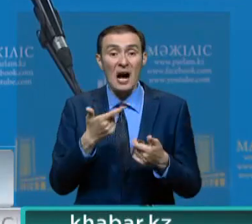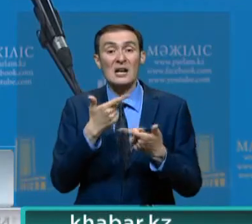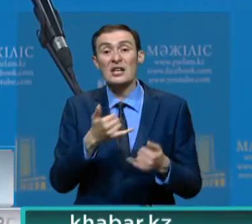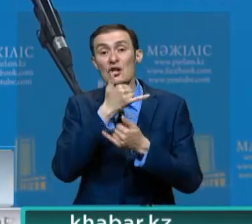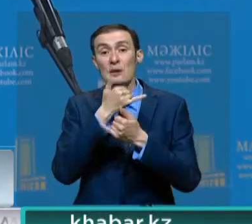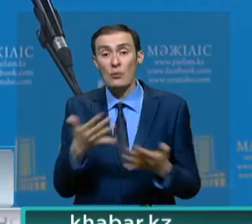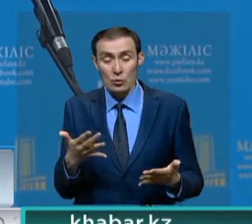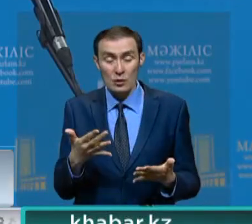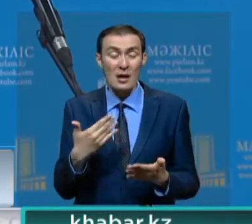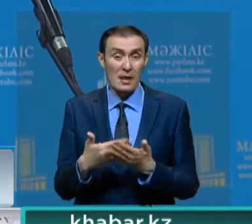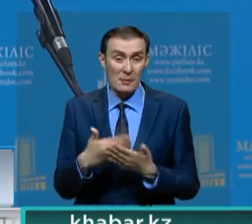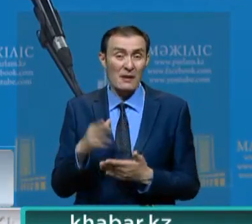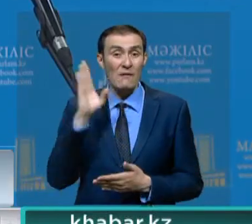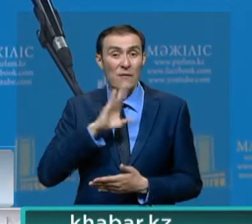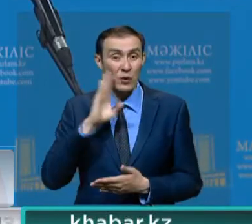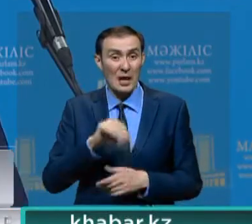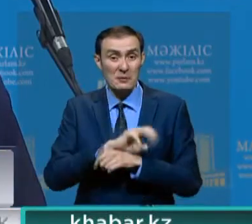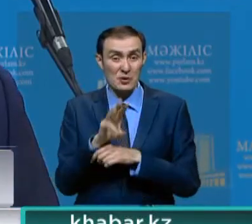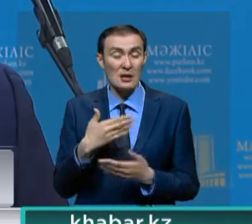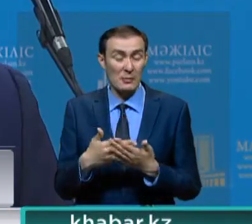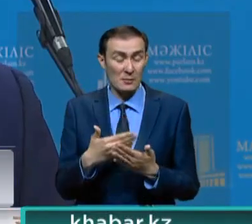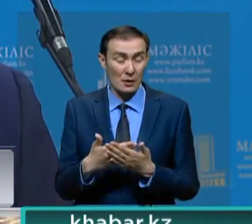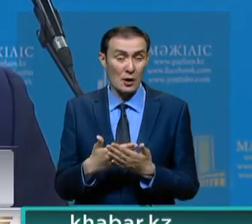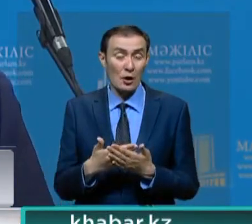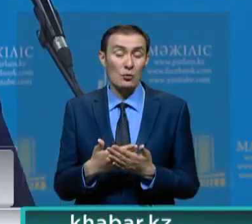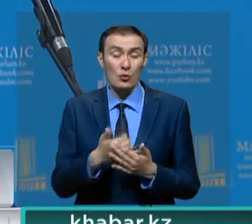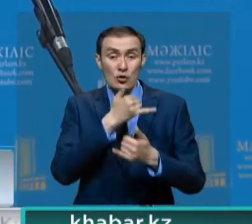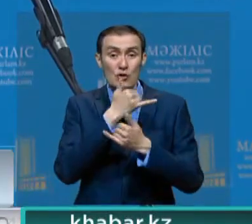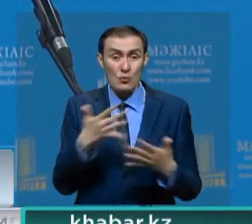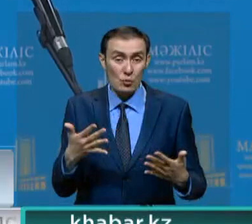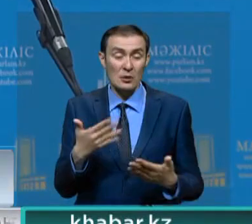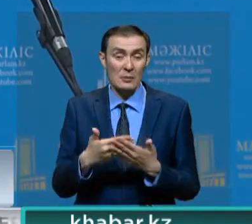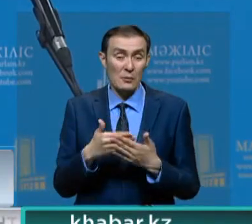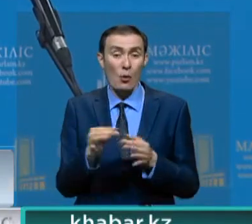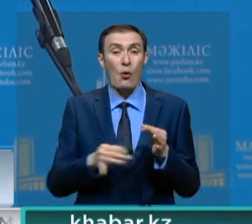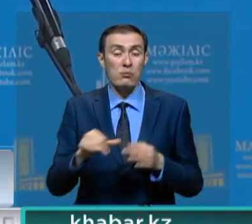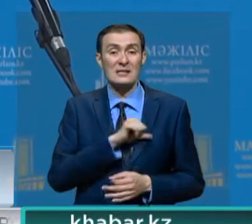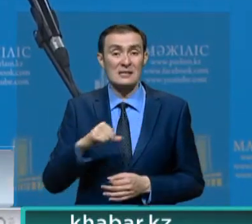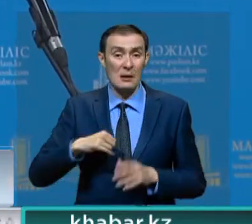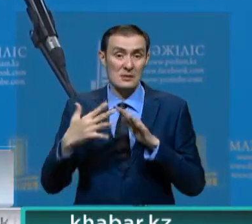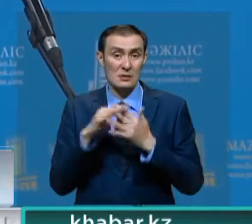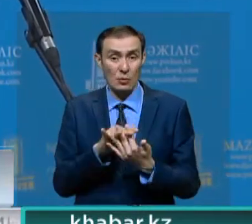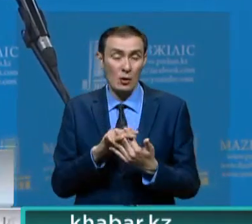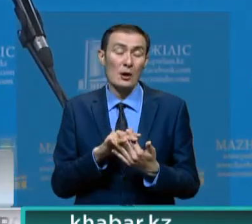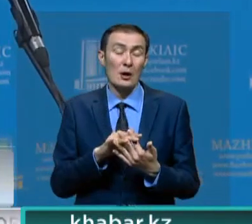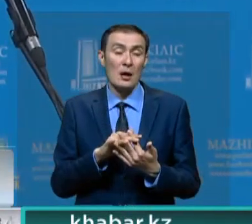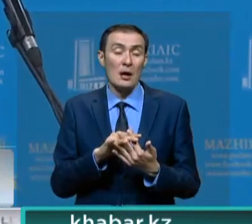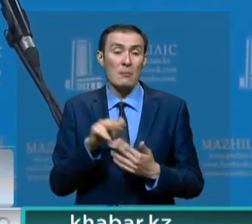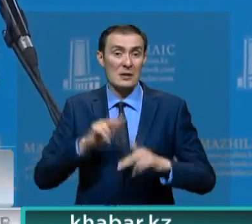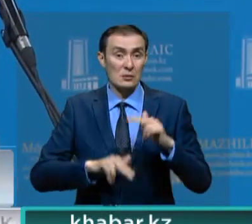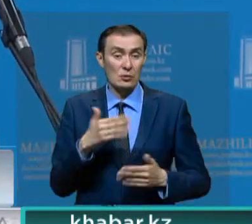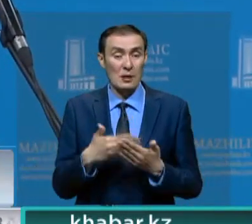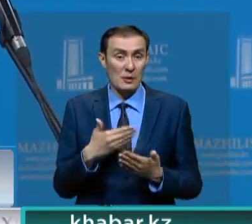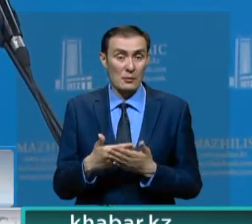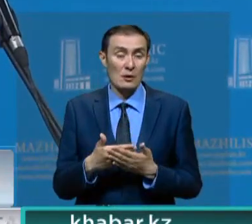может, это на примере воды особенно ярко видно, да, но не вытащат регионы. Блоки регионы